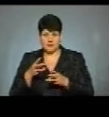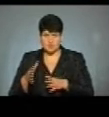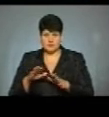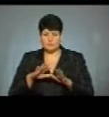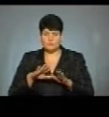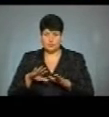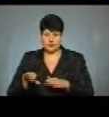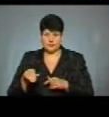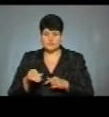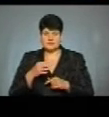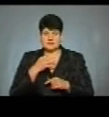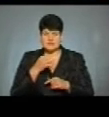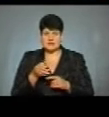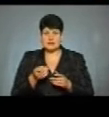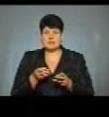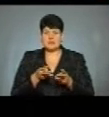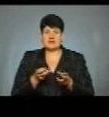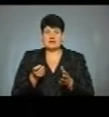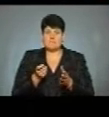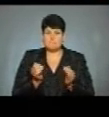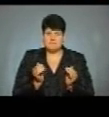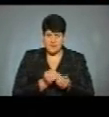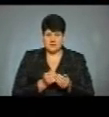Потім сказали палити менше, палимо менше.